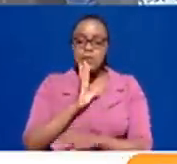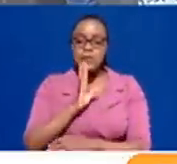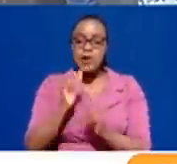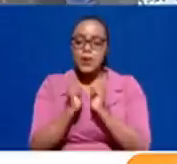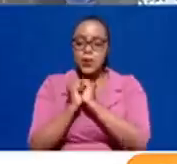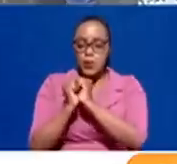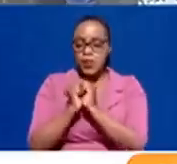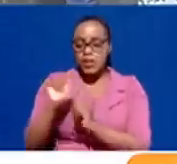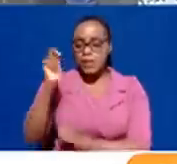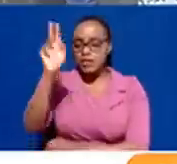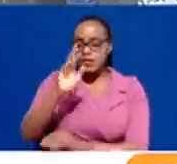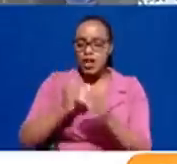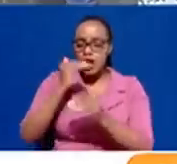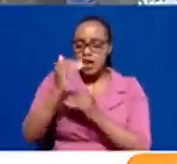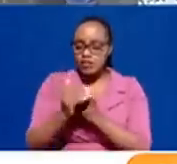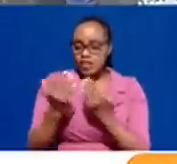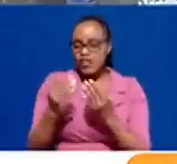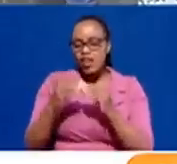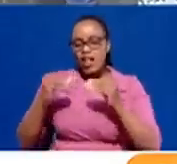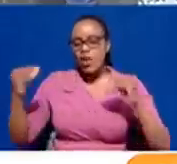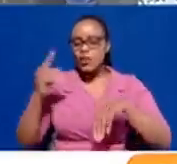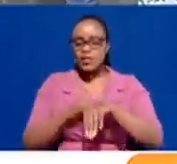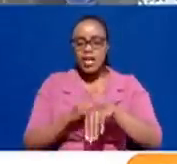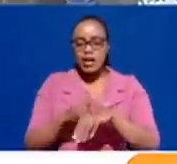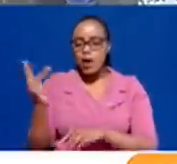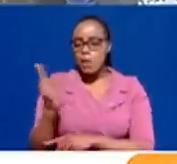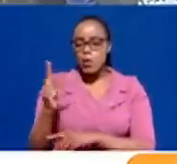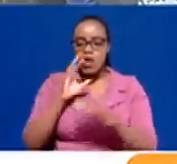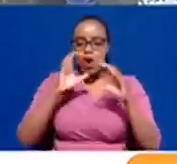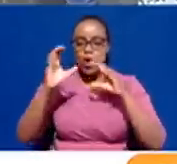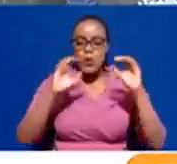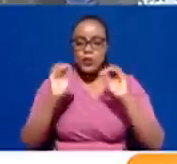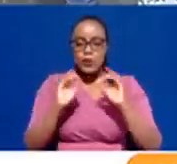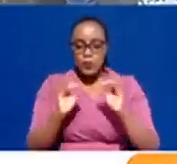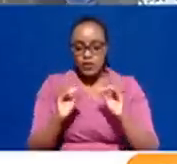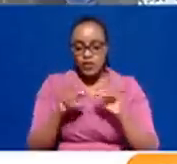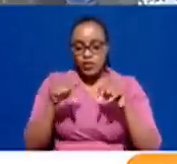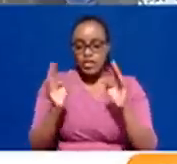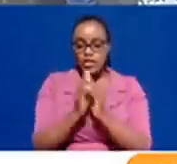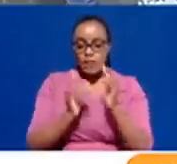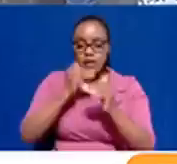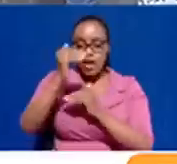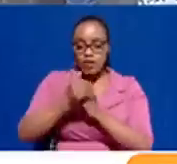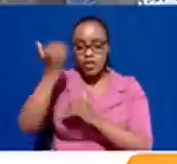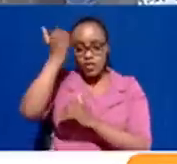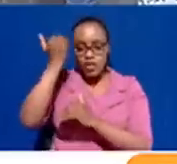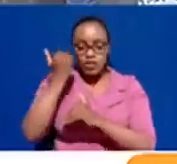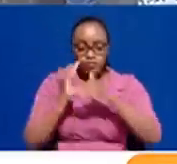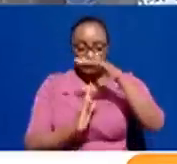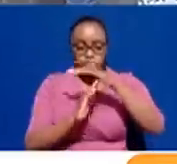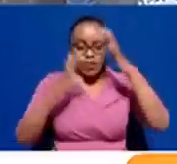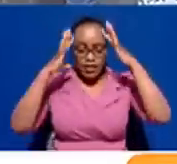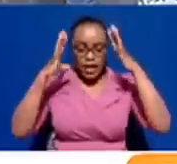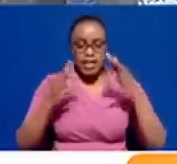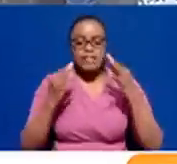Rais Uhuru Kenyatta baada ya muda mrefu wa kukosa kuwasiliana naye. Kwenye kikao chake baada ya uamuzi wa mahakama kukubali ushindi